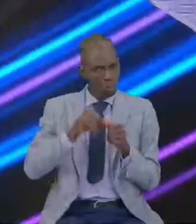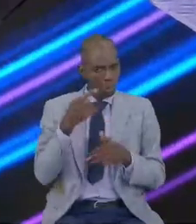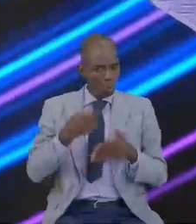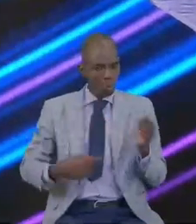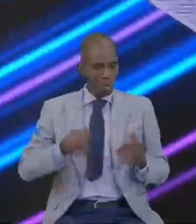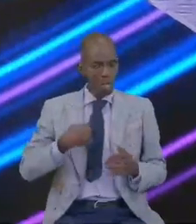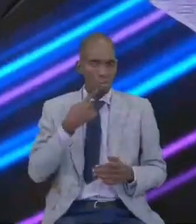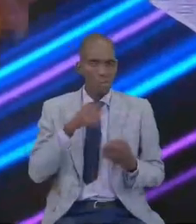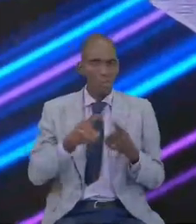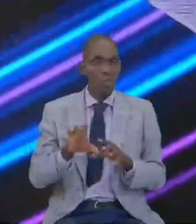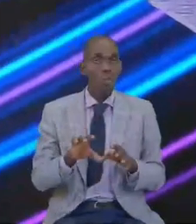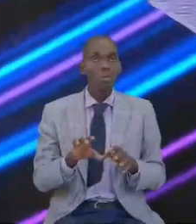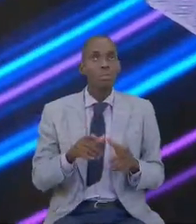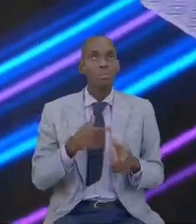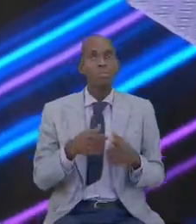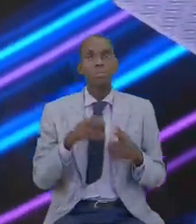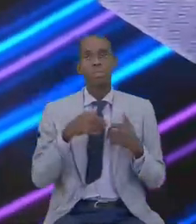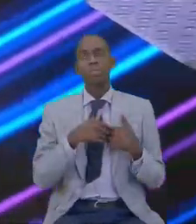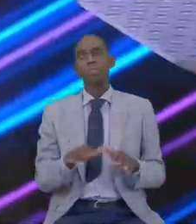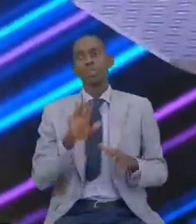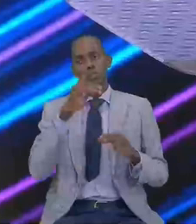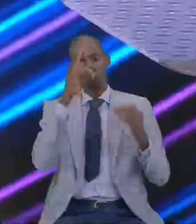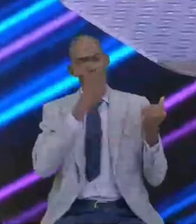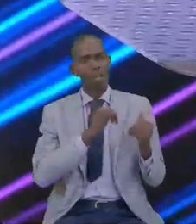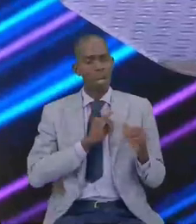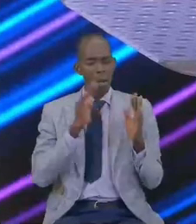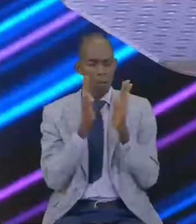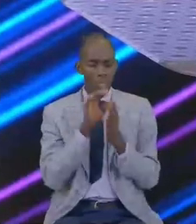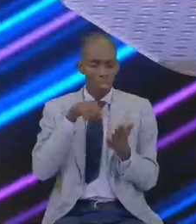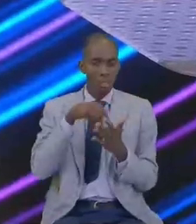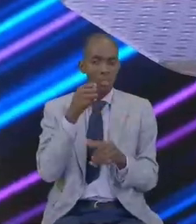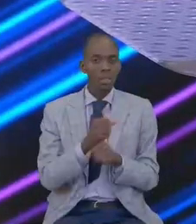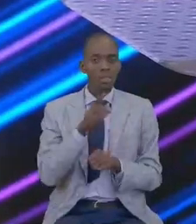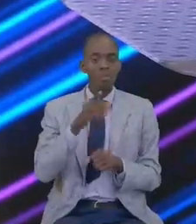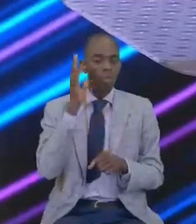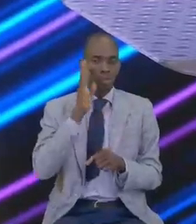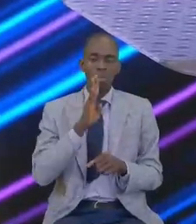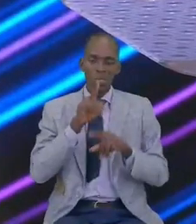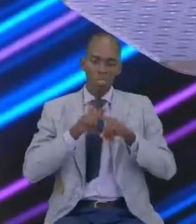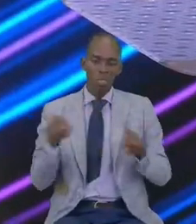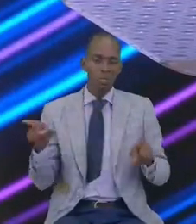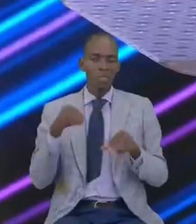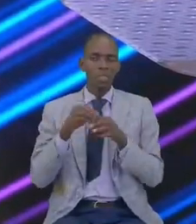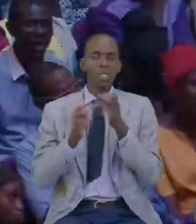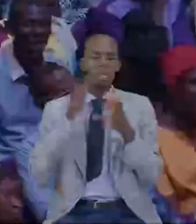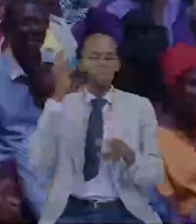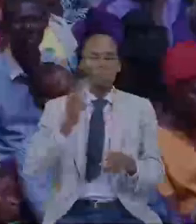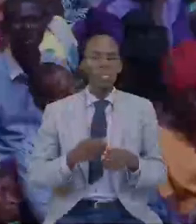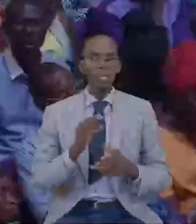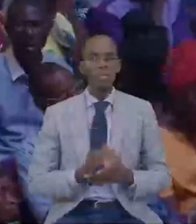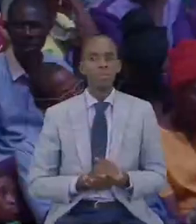tu es perdu. Je prie que cette année, que nous soyons totalement différents dans nos vies au nom de